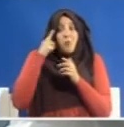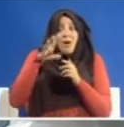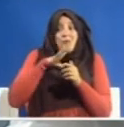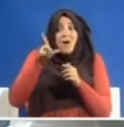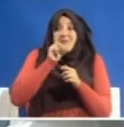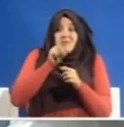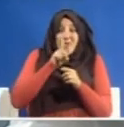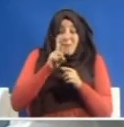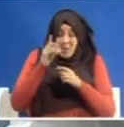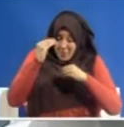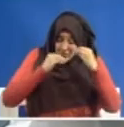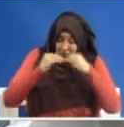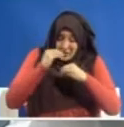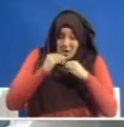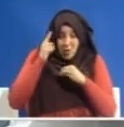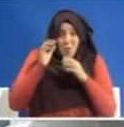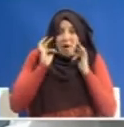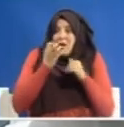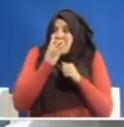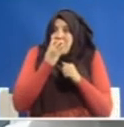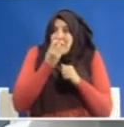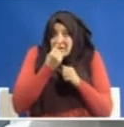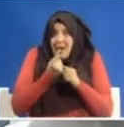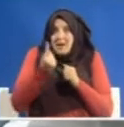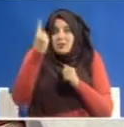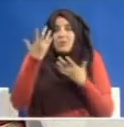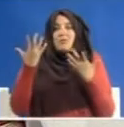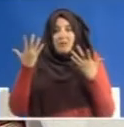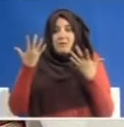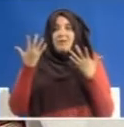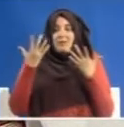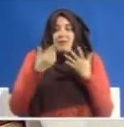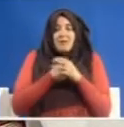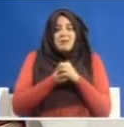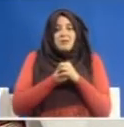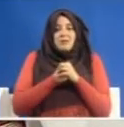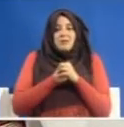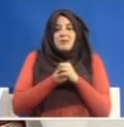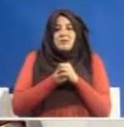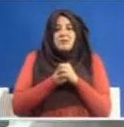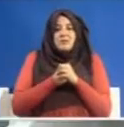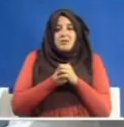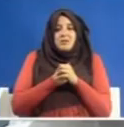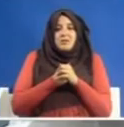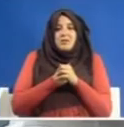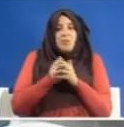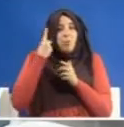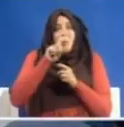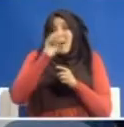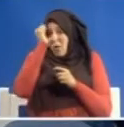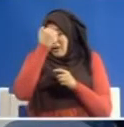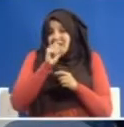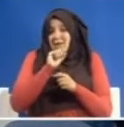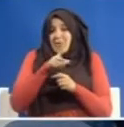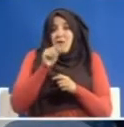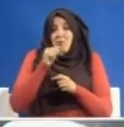خميني في دي سميكتين في الطعار ربي باش يعني يذي ذبع بريد ربي سبحانه وذا بريد سلامة ورثكين داما. لابد